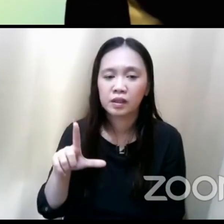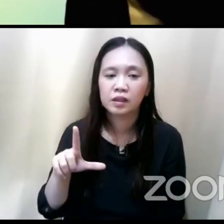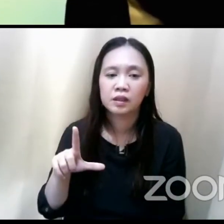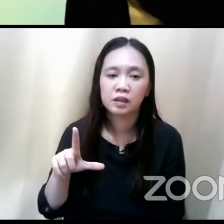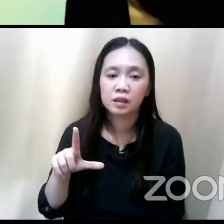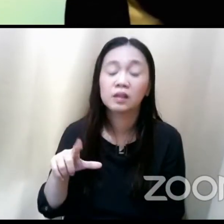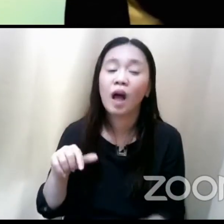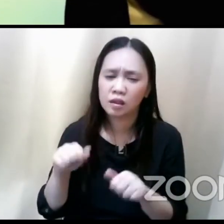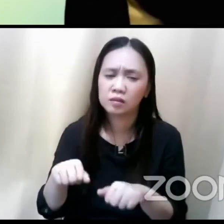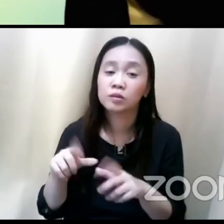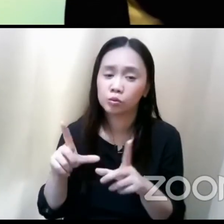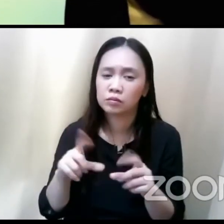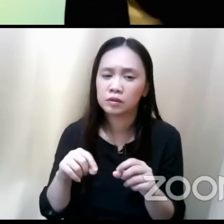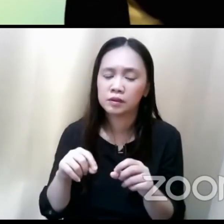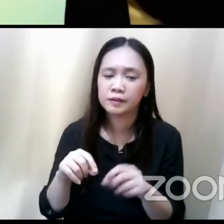'yan.